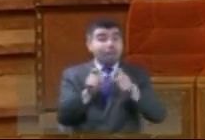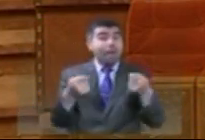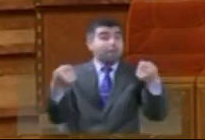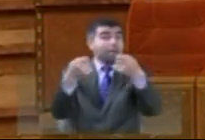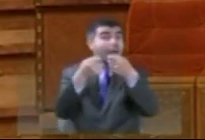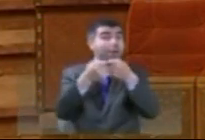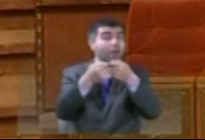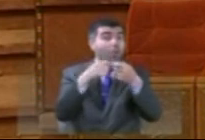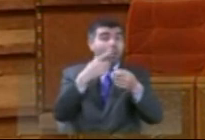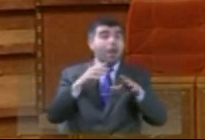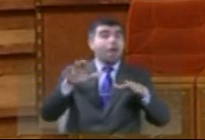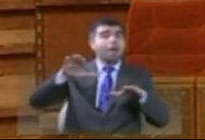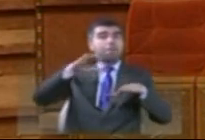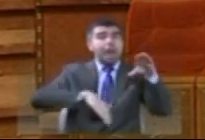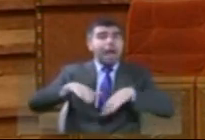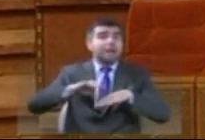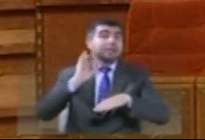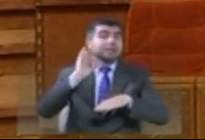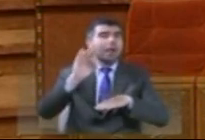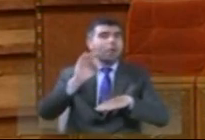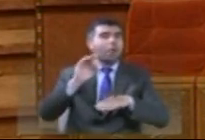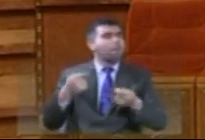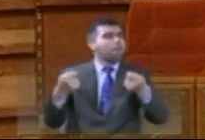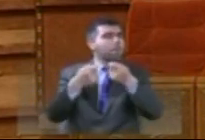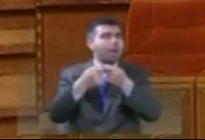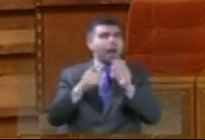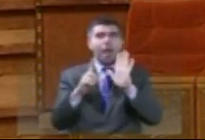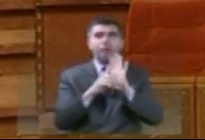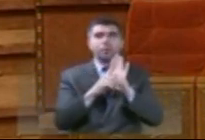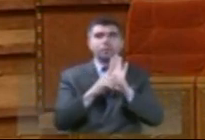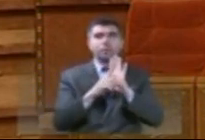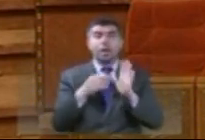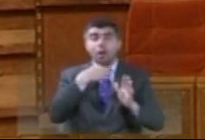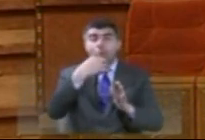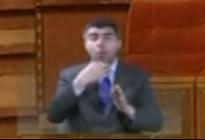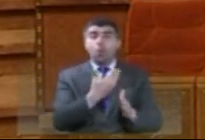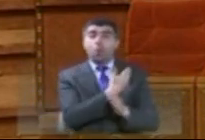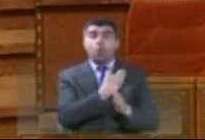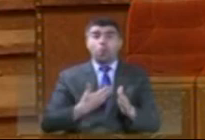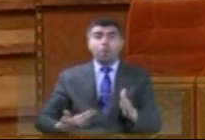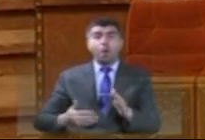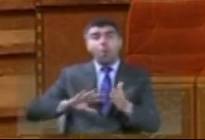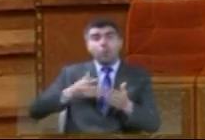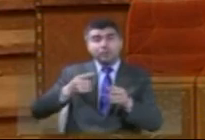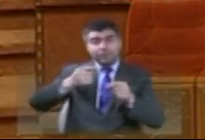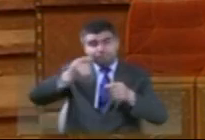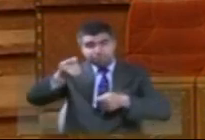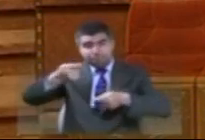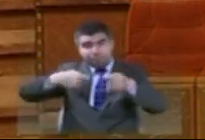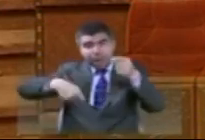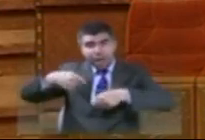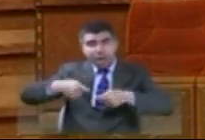الملك العمومي البحري، وخضينا واحد العدد ديال الامور. هذه الحكومه ستنهي التحديد التقني